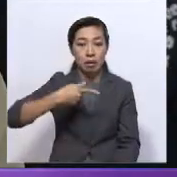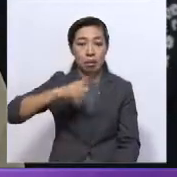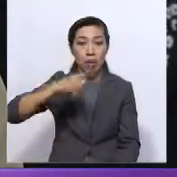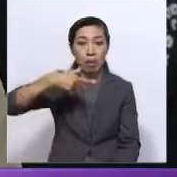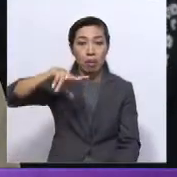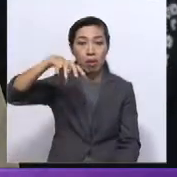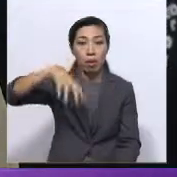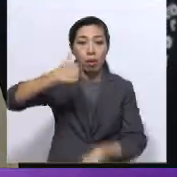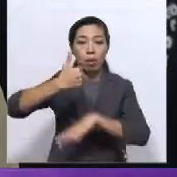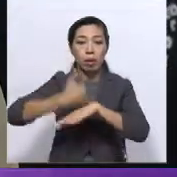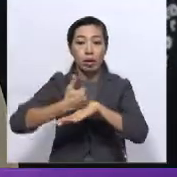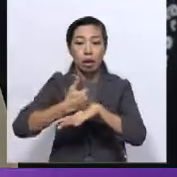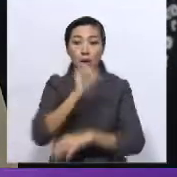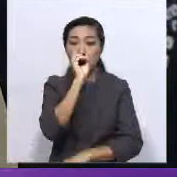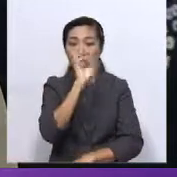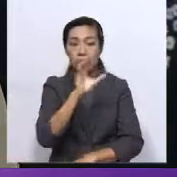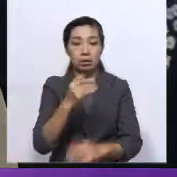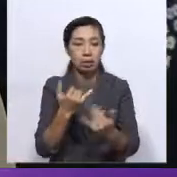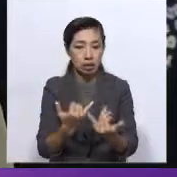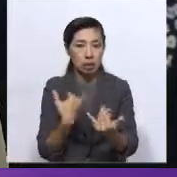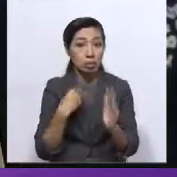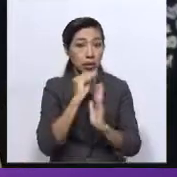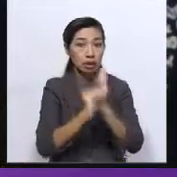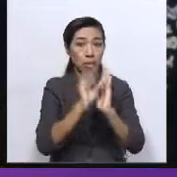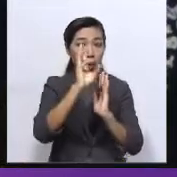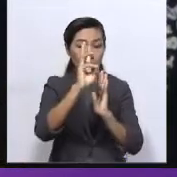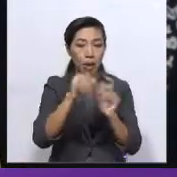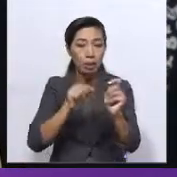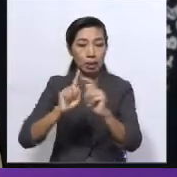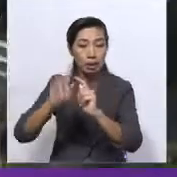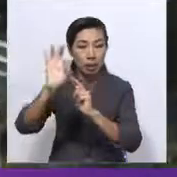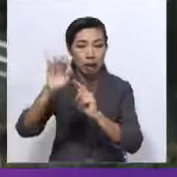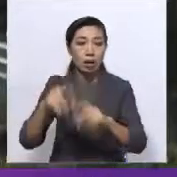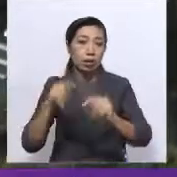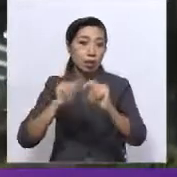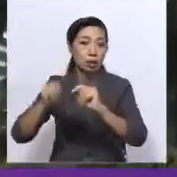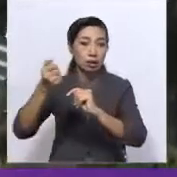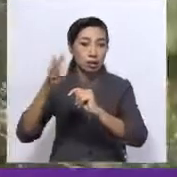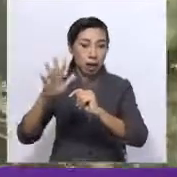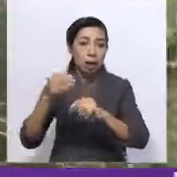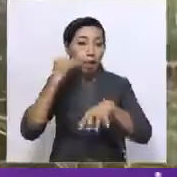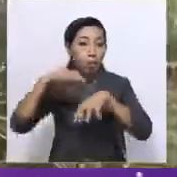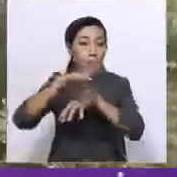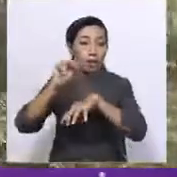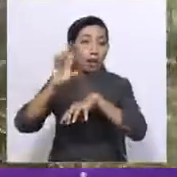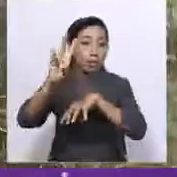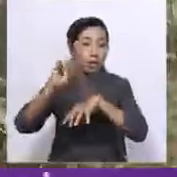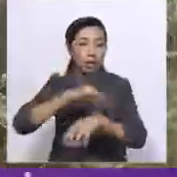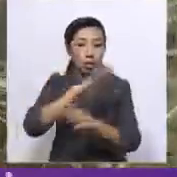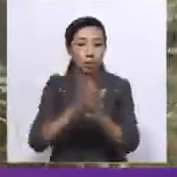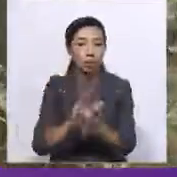องกันและบรรเทาสาธารณภัยรายงานค่ะว่ามี6จังหวัด9อำเภอ15ตำบล37หมู่บ้านร